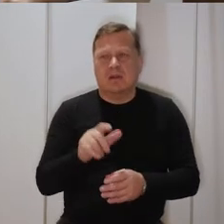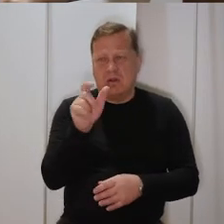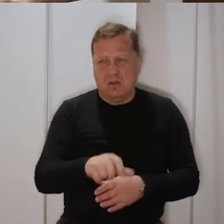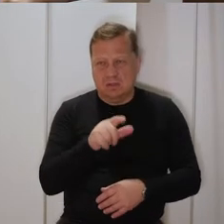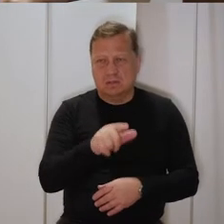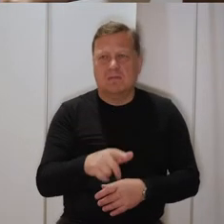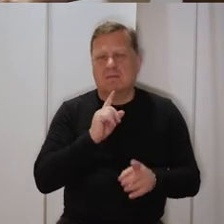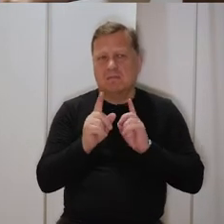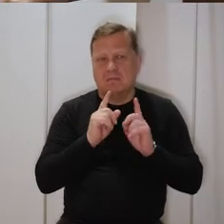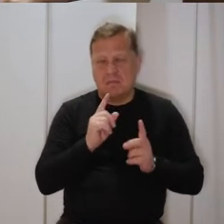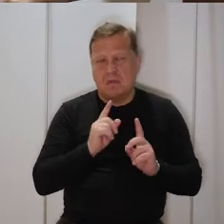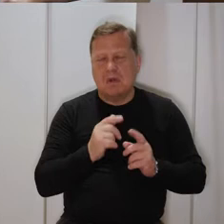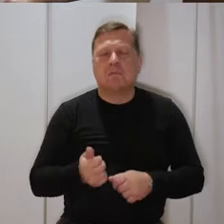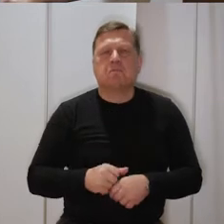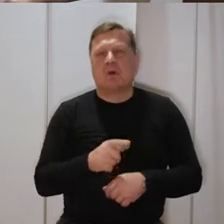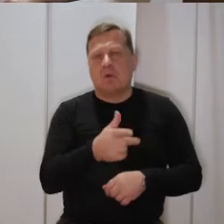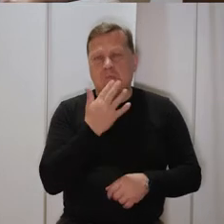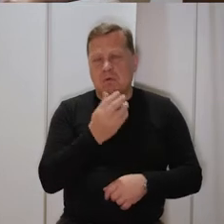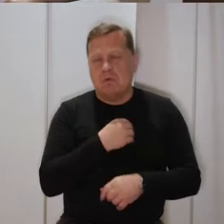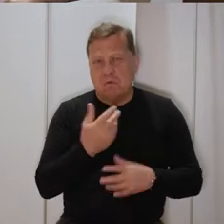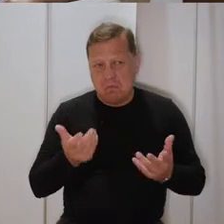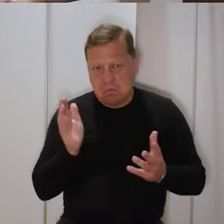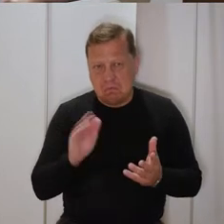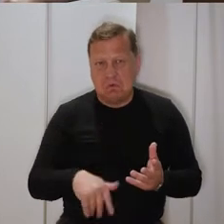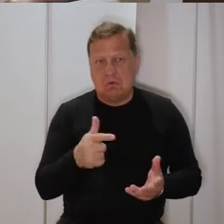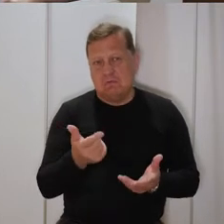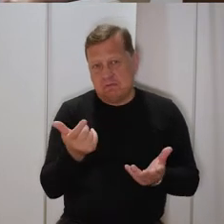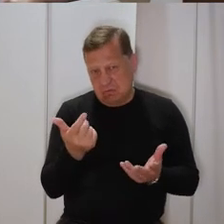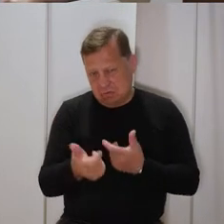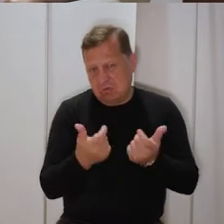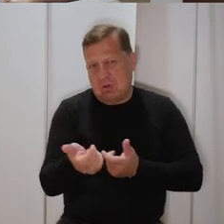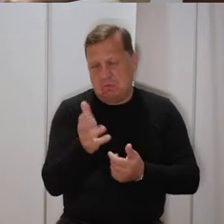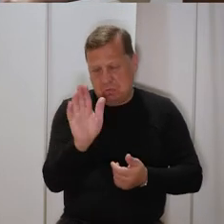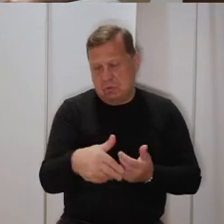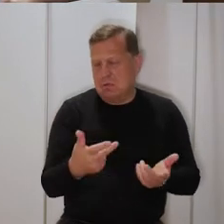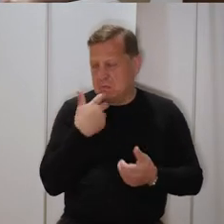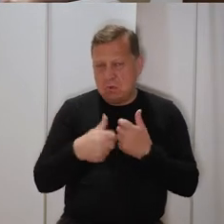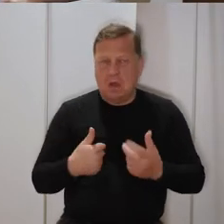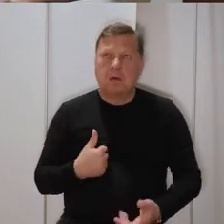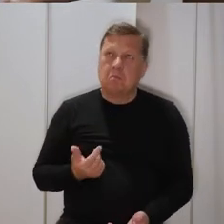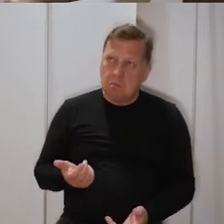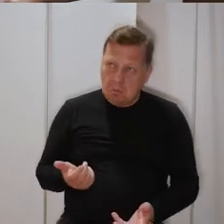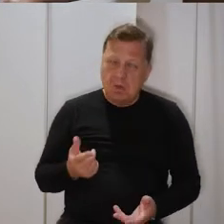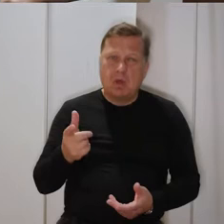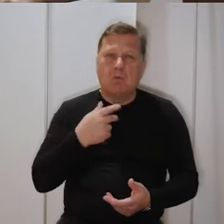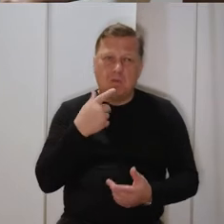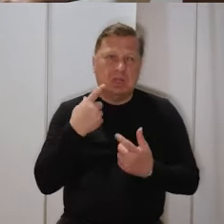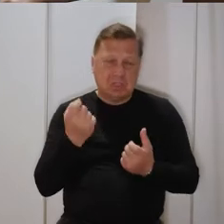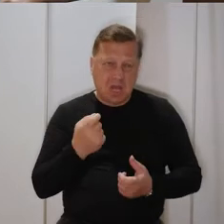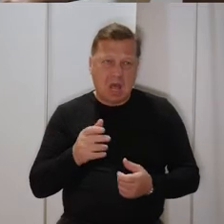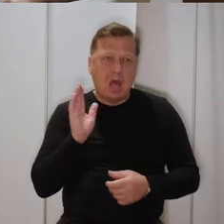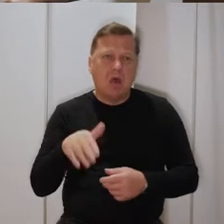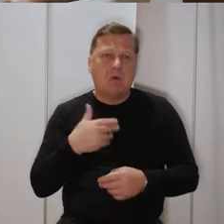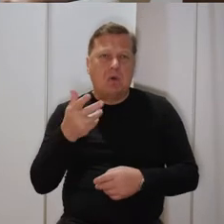że możemy zrobić coś takiego. On powiedział, że hej, no jak chcesz, to rób, nie ma problemu. I powiedział, że to jest żart, ale